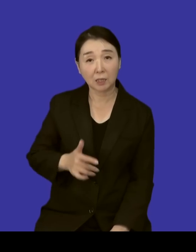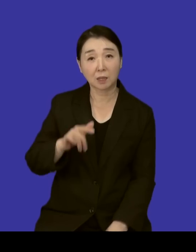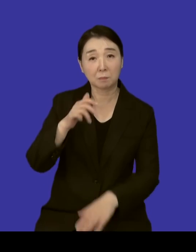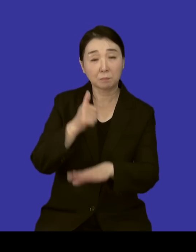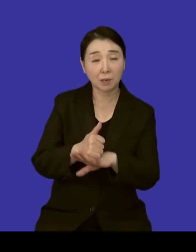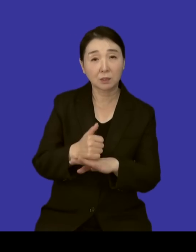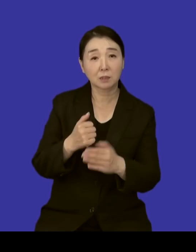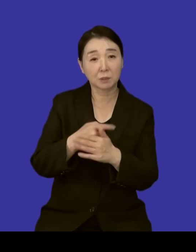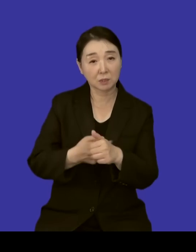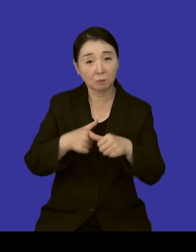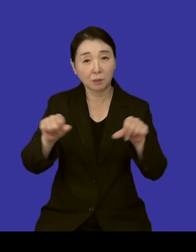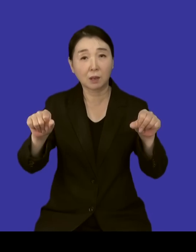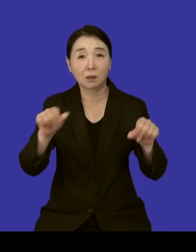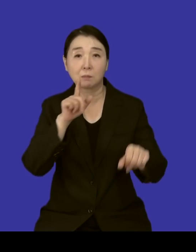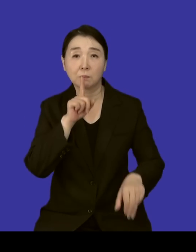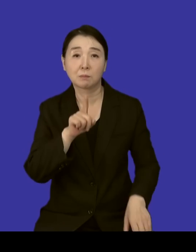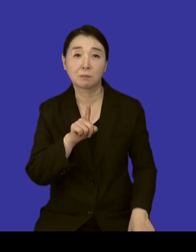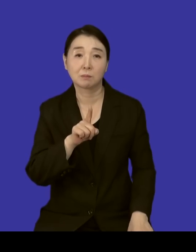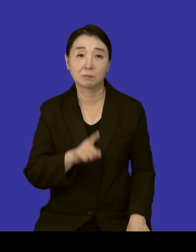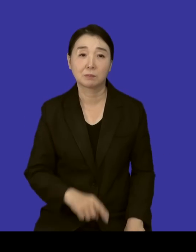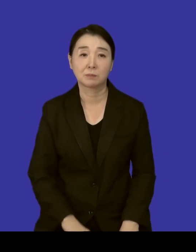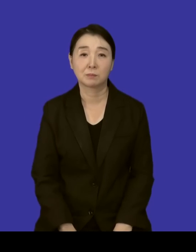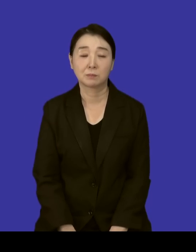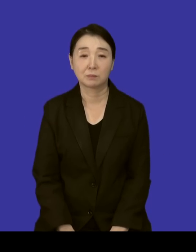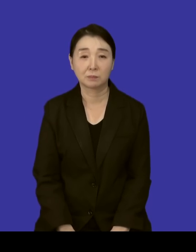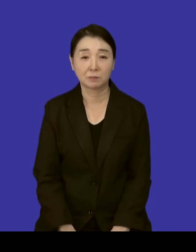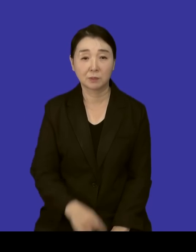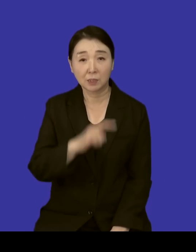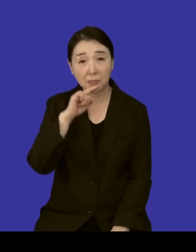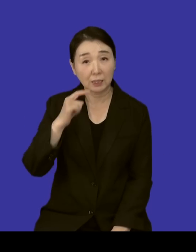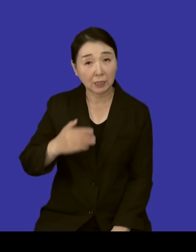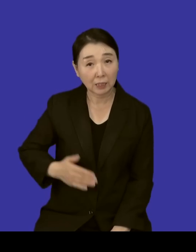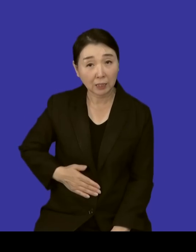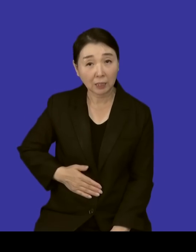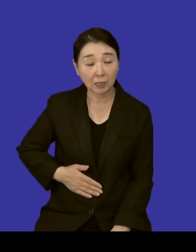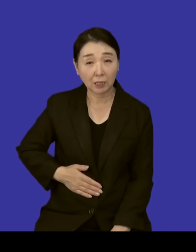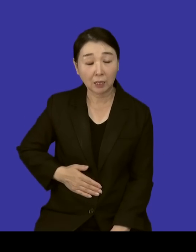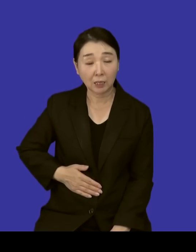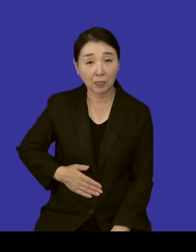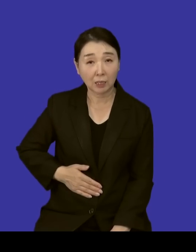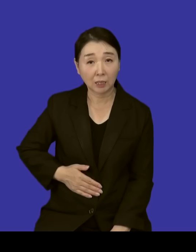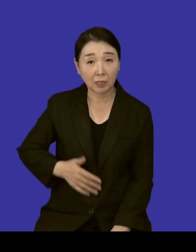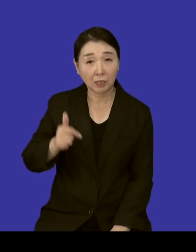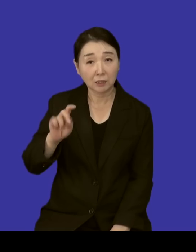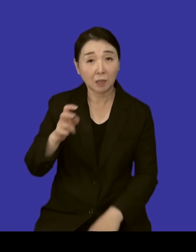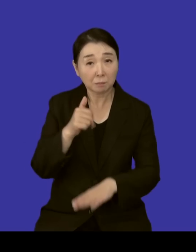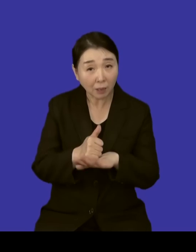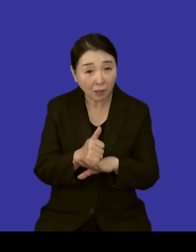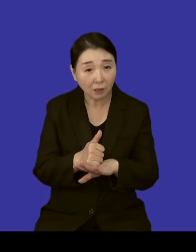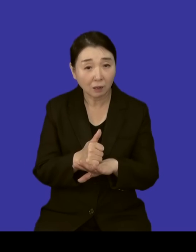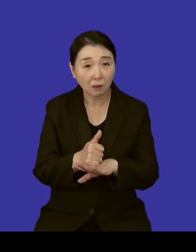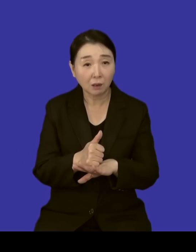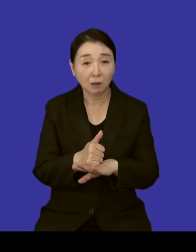저절로 파열이 됐대요. 예. 예. 간암 말기예요 벌써. 그래서 너무 청천벽력 같은 예.